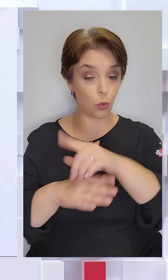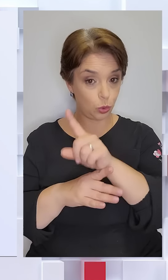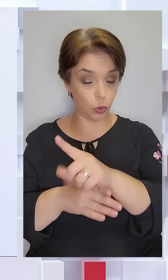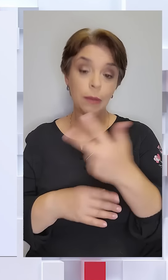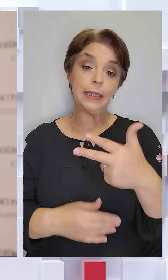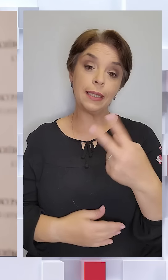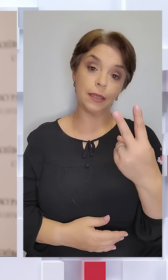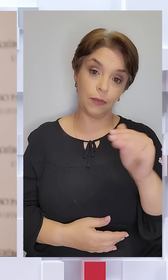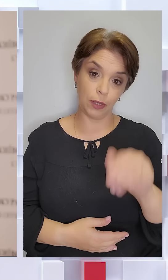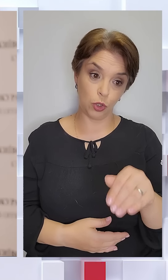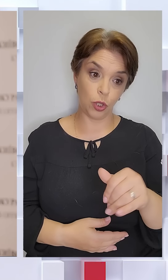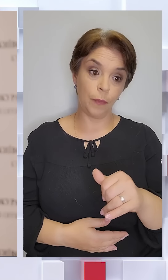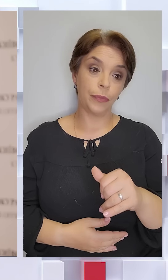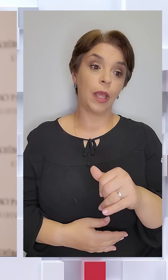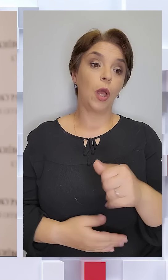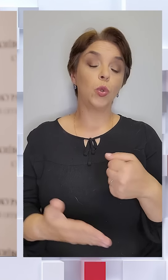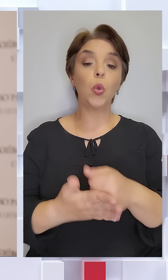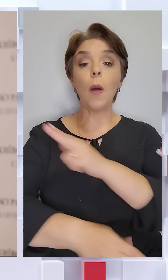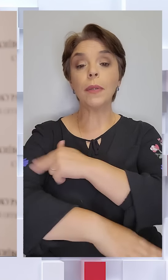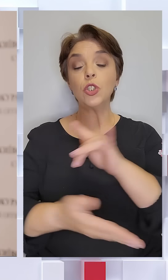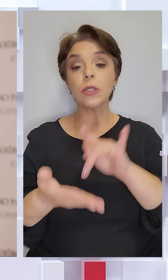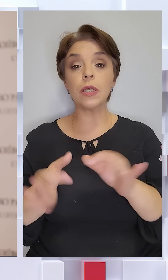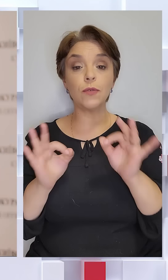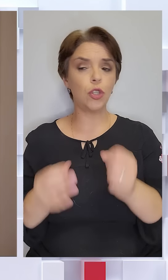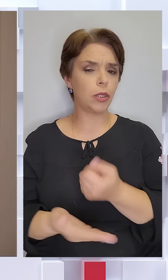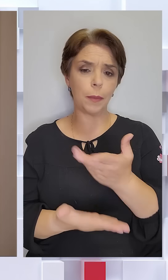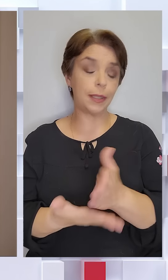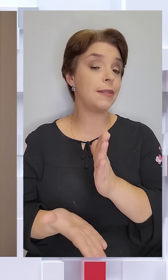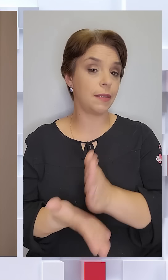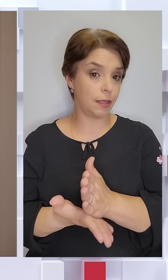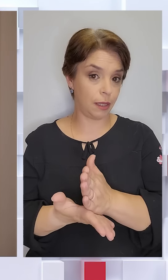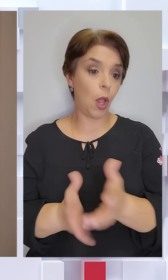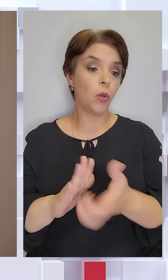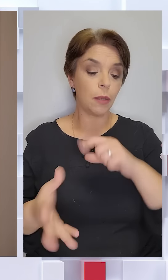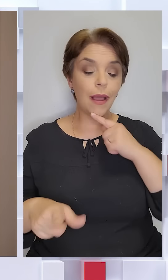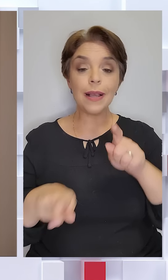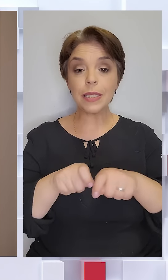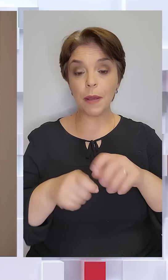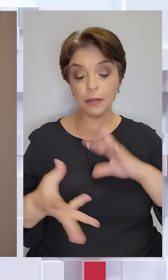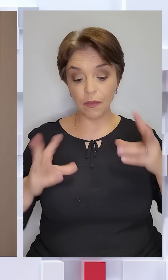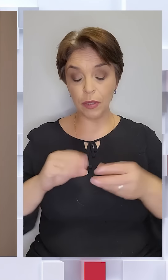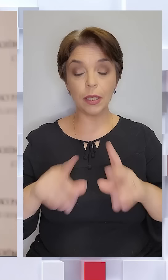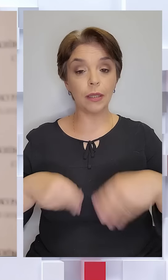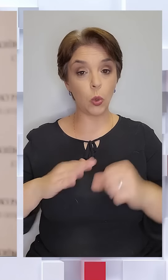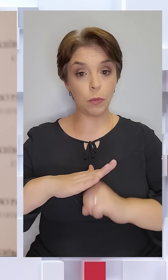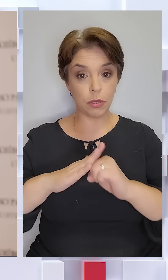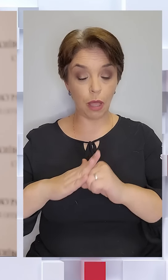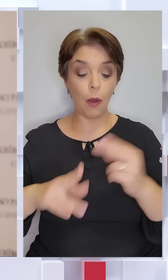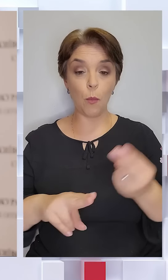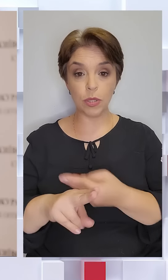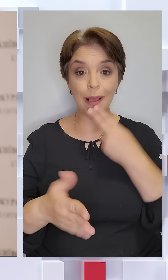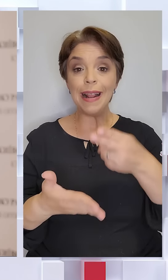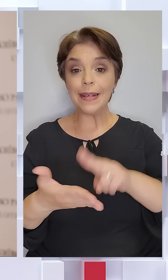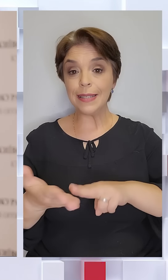кордоном – 32. До медичного центру, звичайно, претензії є. Отримано експертні висновки, які дають підстави